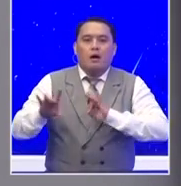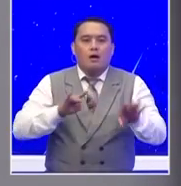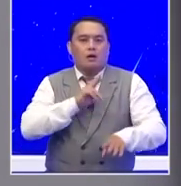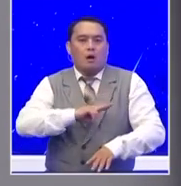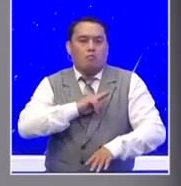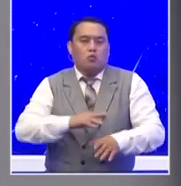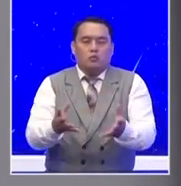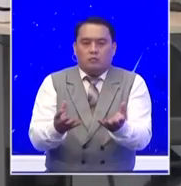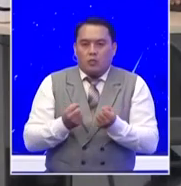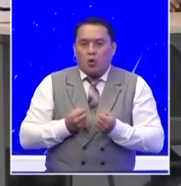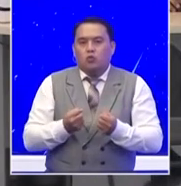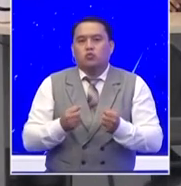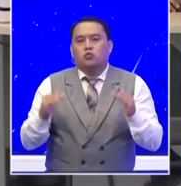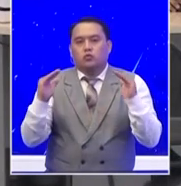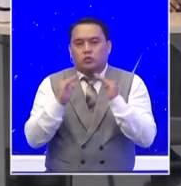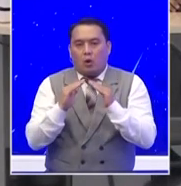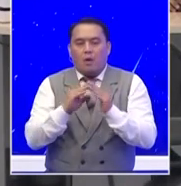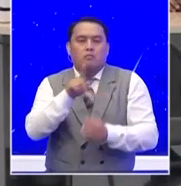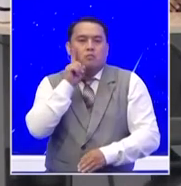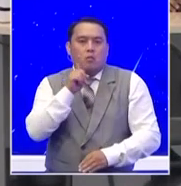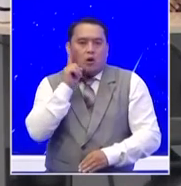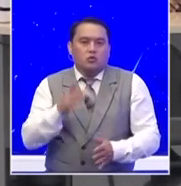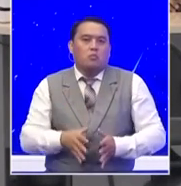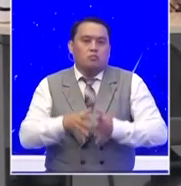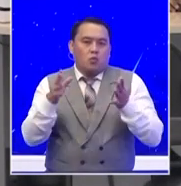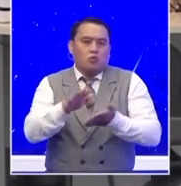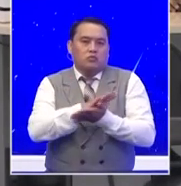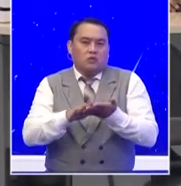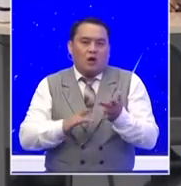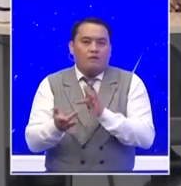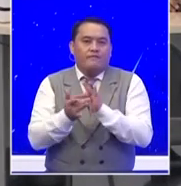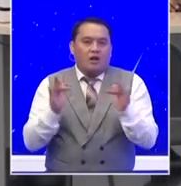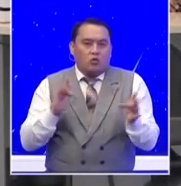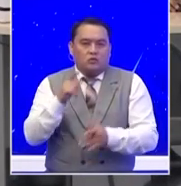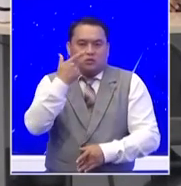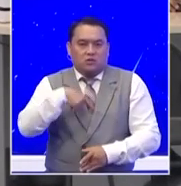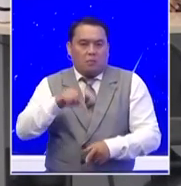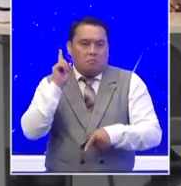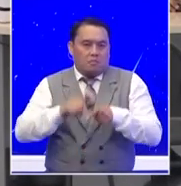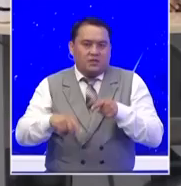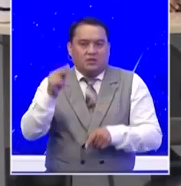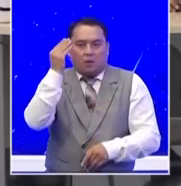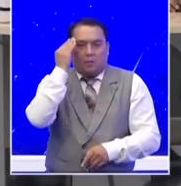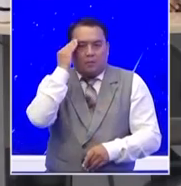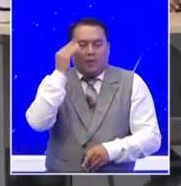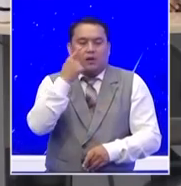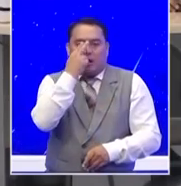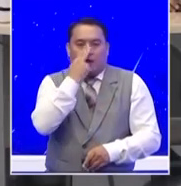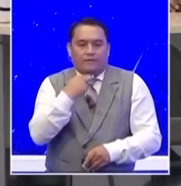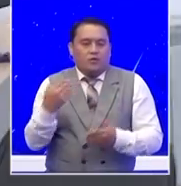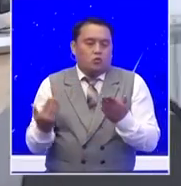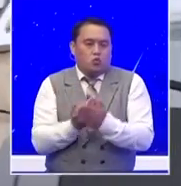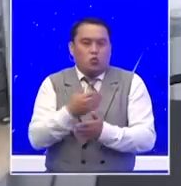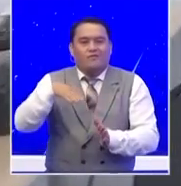по получению услуг дистанционно. А вот молодые люди больше подают заявки в электронном формате. Они быстрее адаптируются к различным